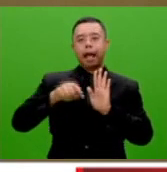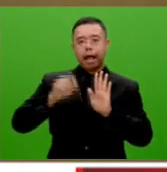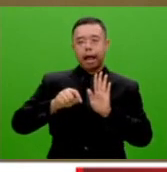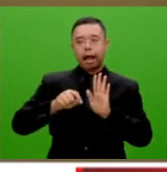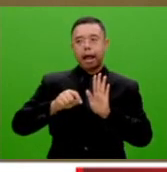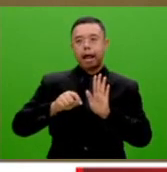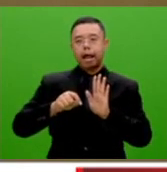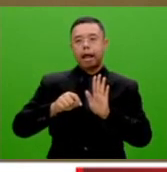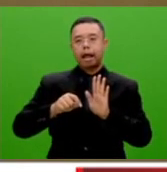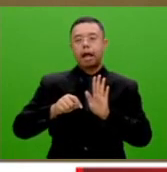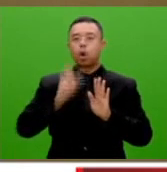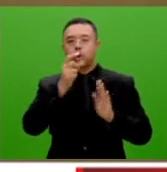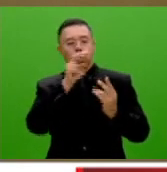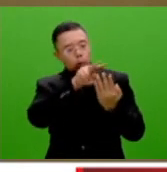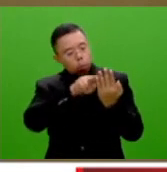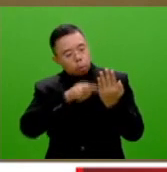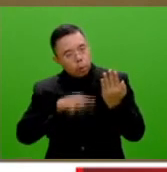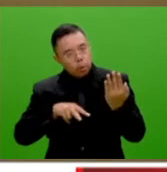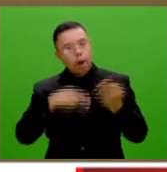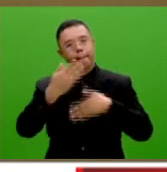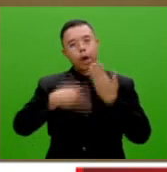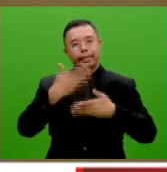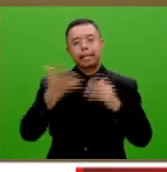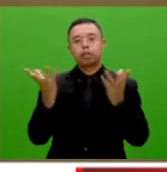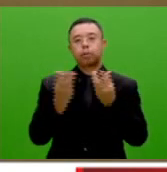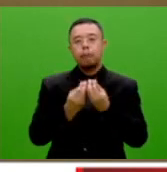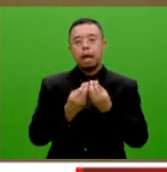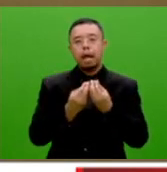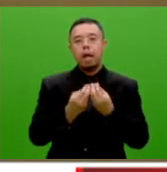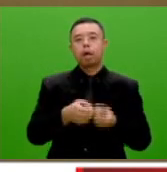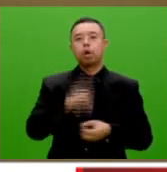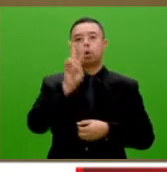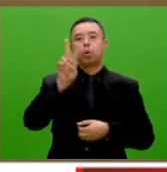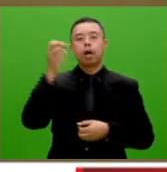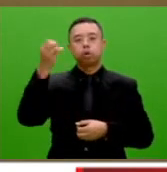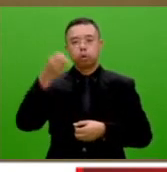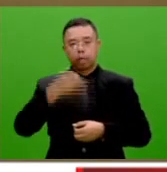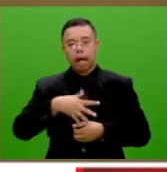pada peninjauan kembali sejumlah